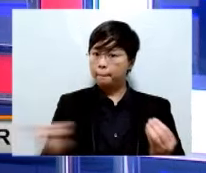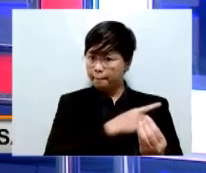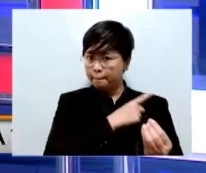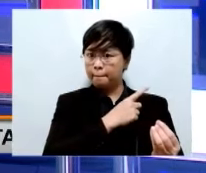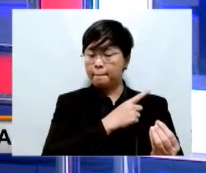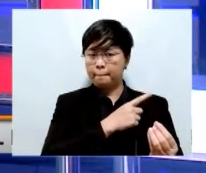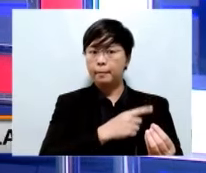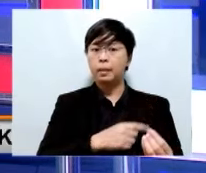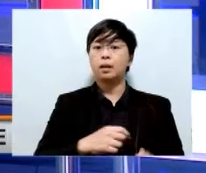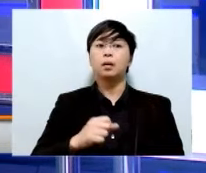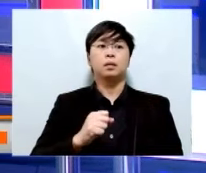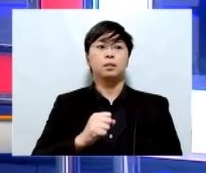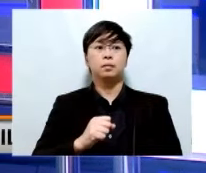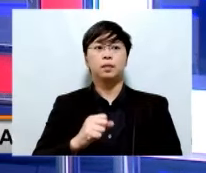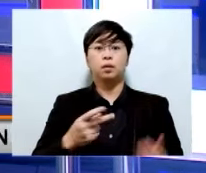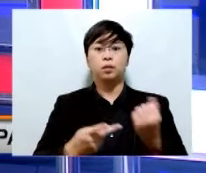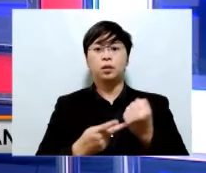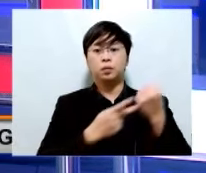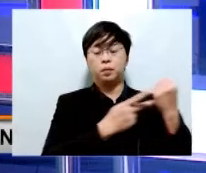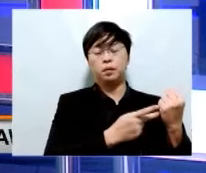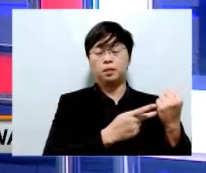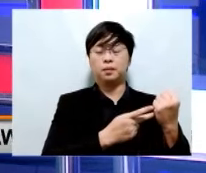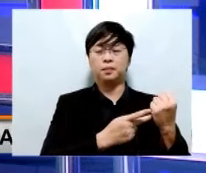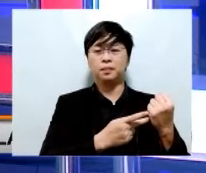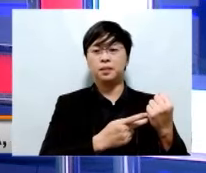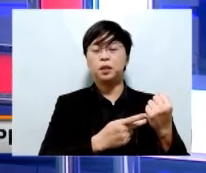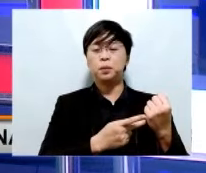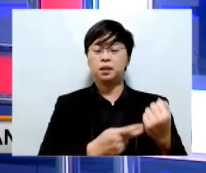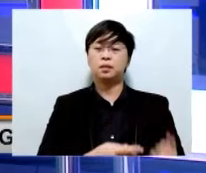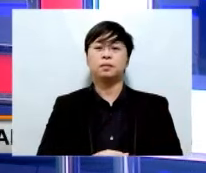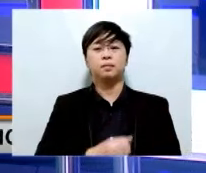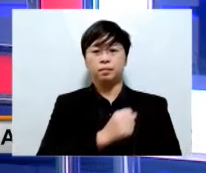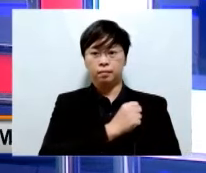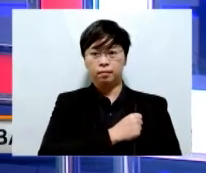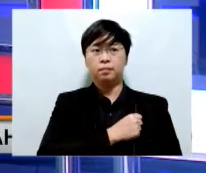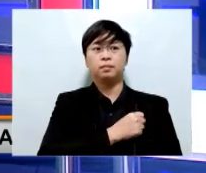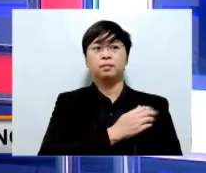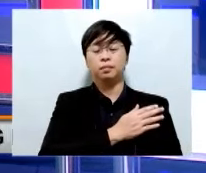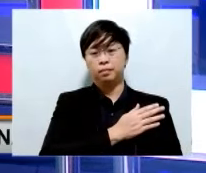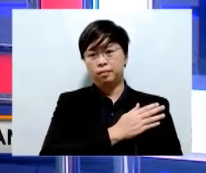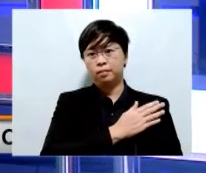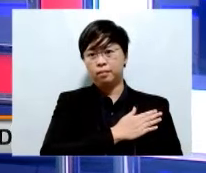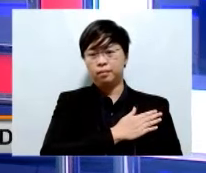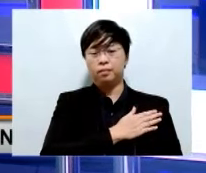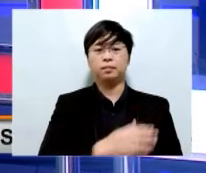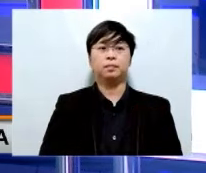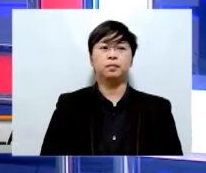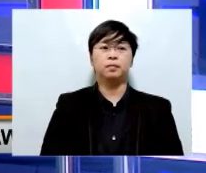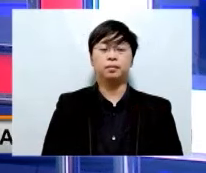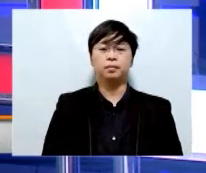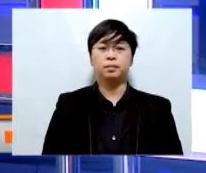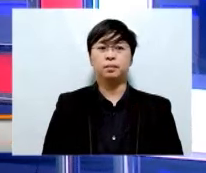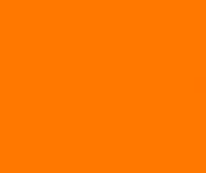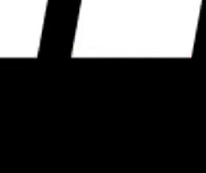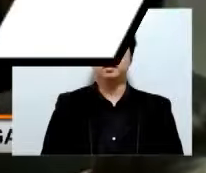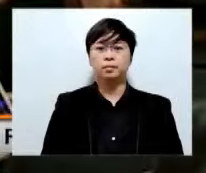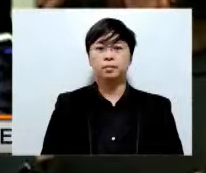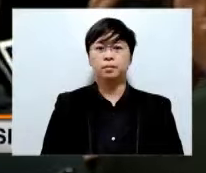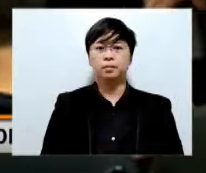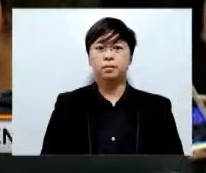kasong plunder dahil sa kuwestiyonableng paggasta sa confidential fund. Nasa Frontline Balitang yan si Marianne Enriquez.